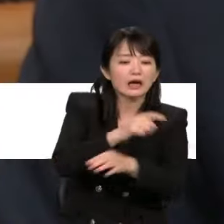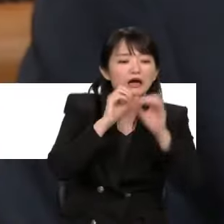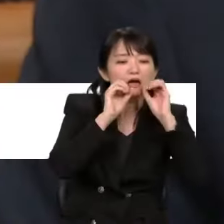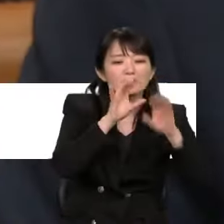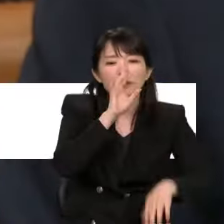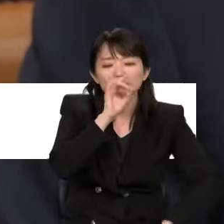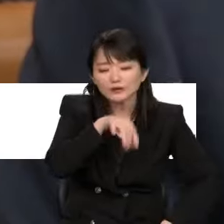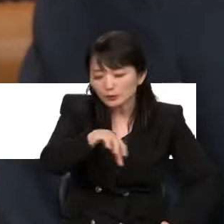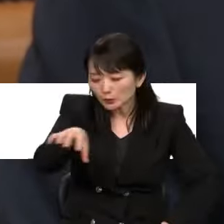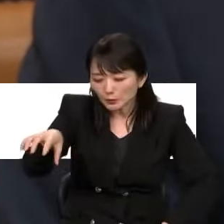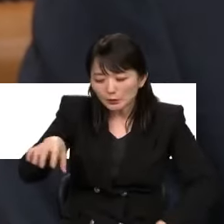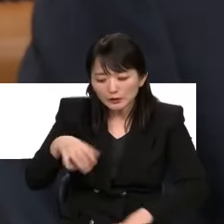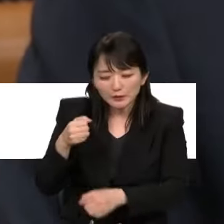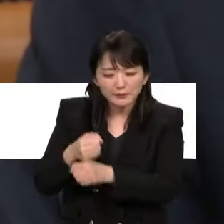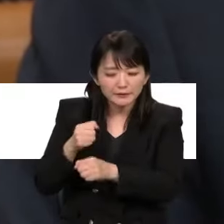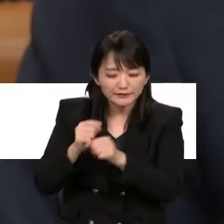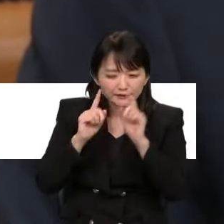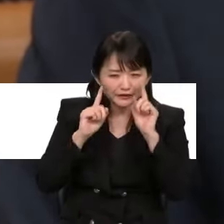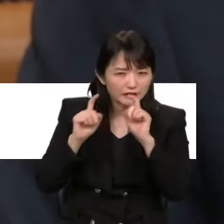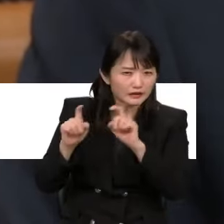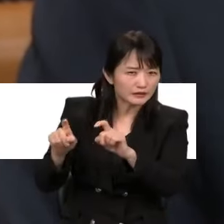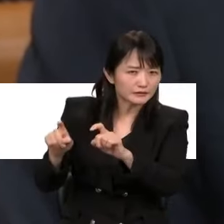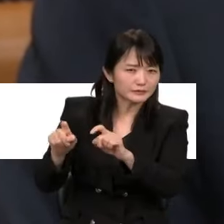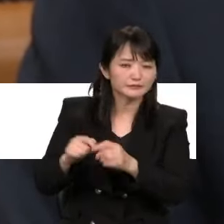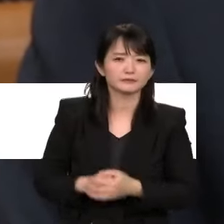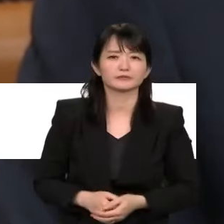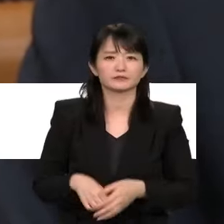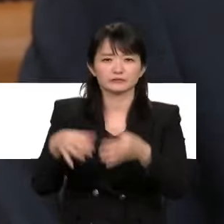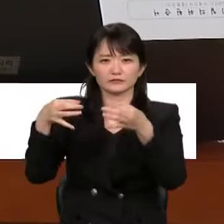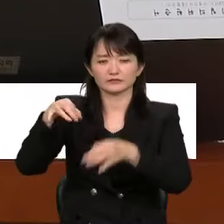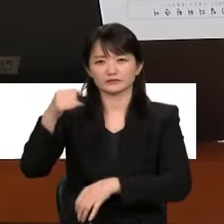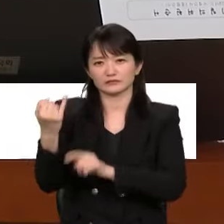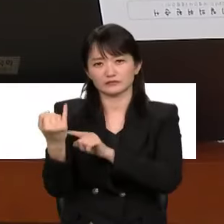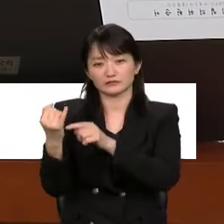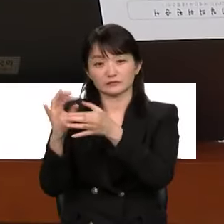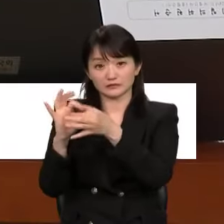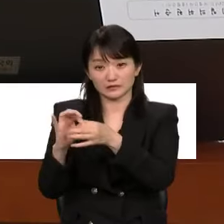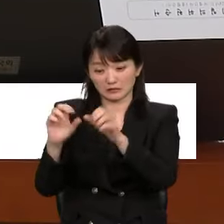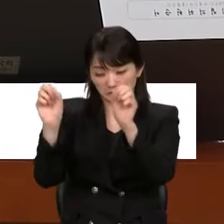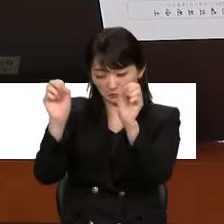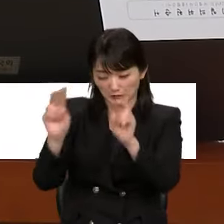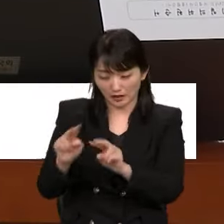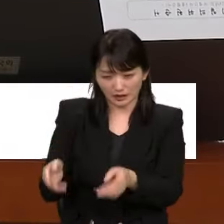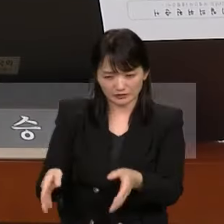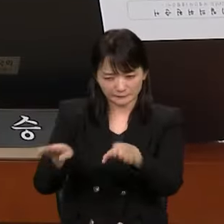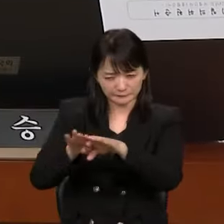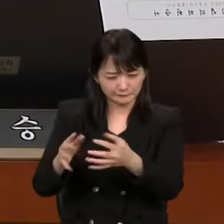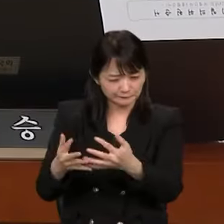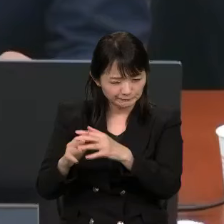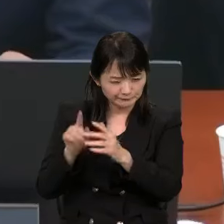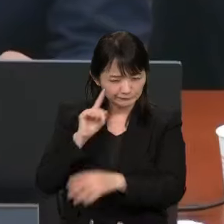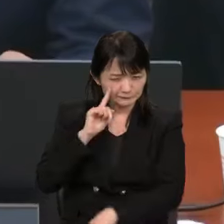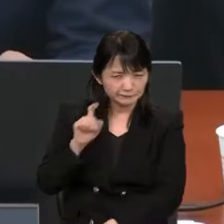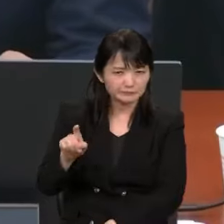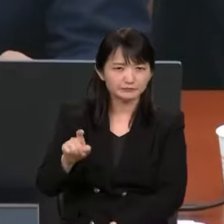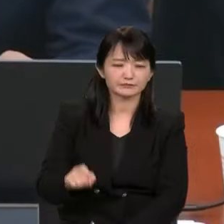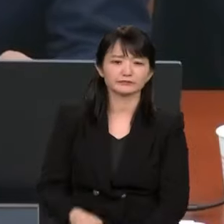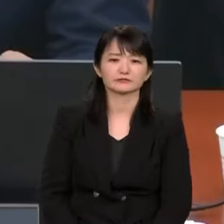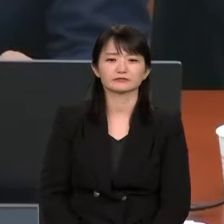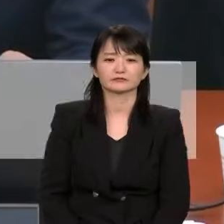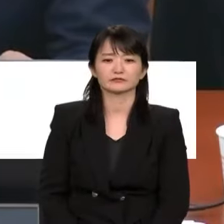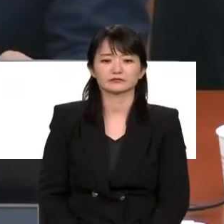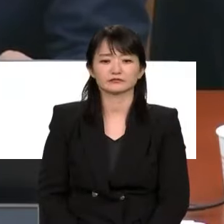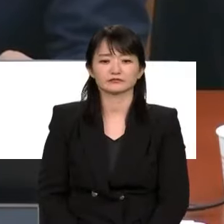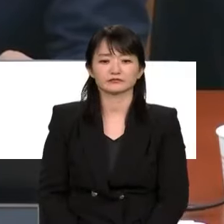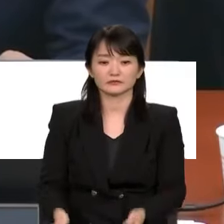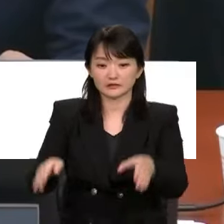되는 공간이 만들어진 게 아니냐고도 했습니다. 김건희 여사와 관련한 호화 시설이 있는 게 아니냐는 겁니다. 관저